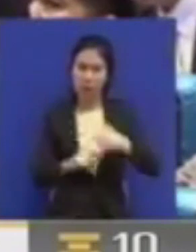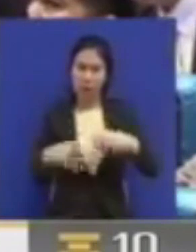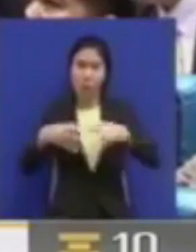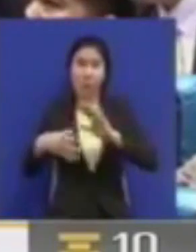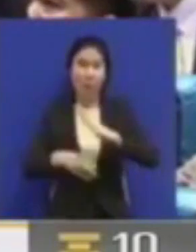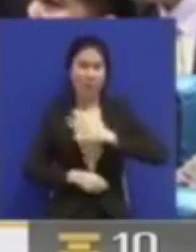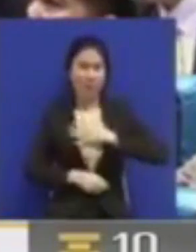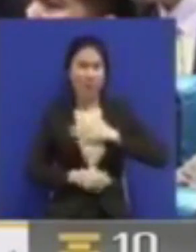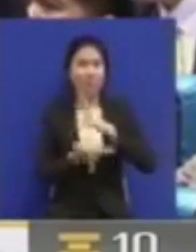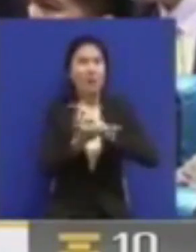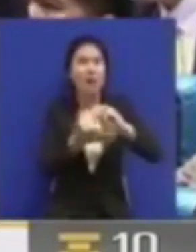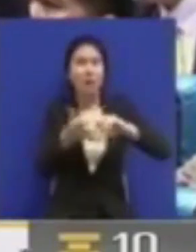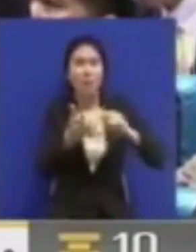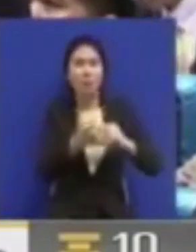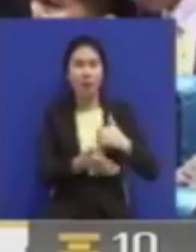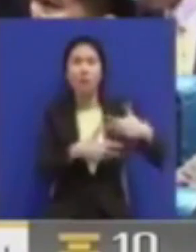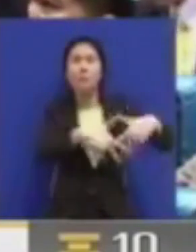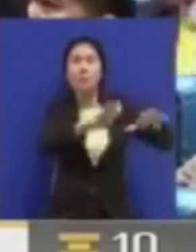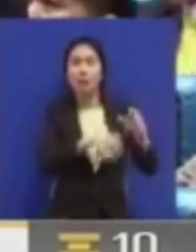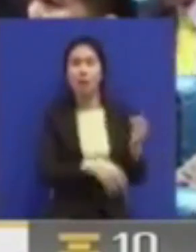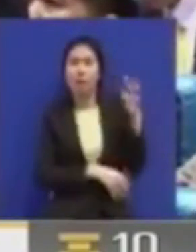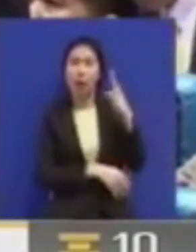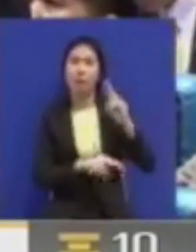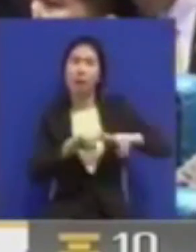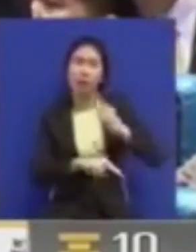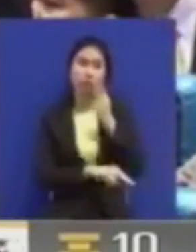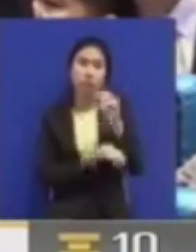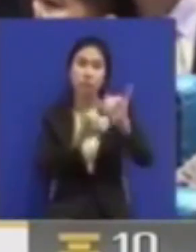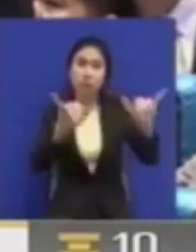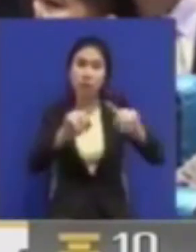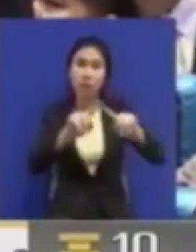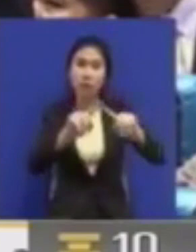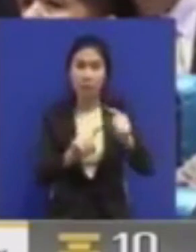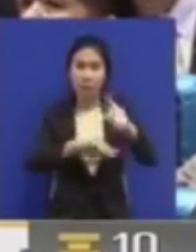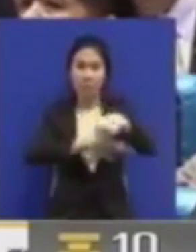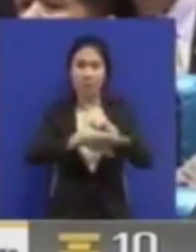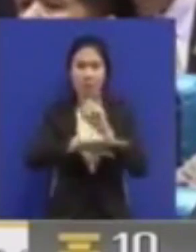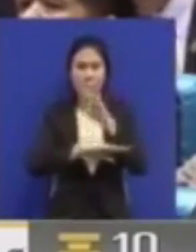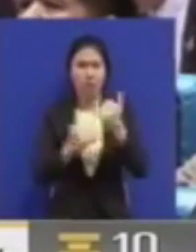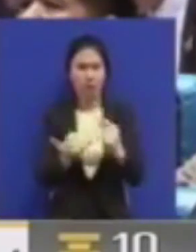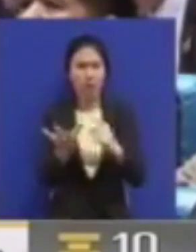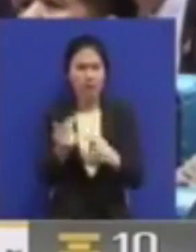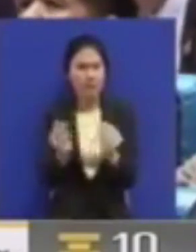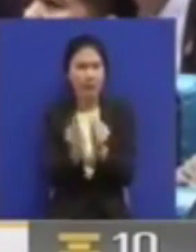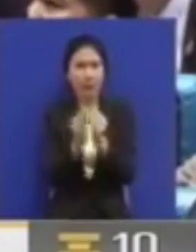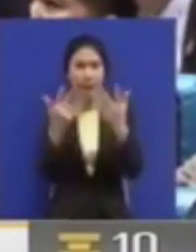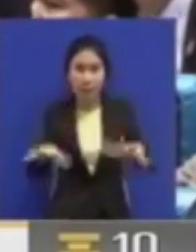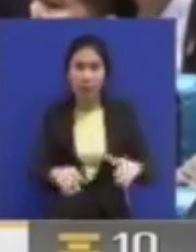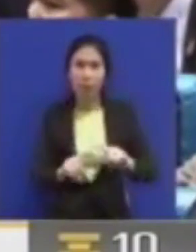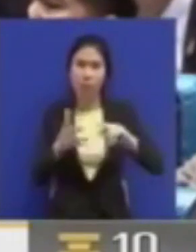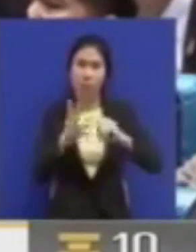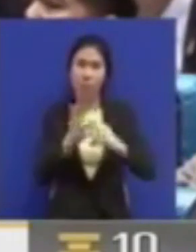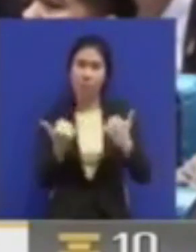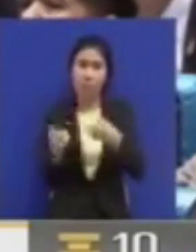ภาออกไปก็ต้องเลื่อนเวลาเลือกนายกและการจัดตั้งรัฐบาลด้วยทั้งนี้ใจจริงไม่เห็นด้วยแต่ก็ใช้วิธีการงดออกเสียงคือไม่ได้ไปอีกฝั่ง